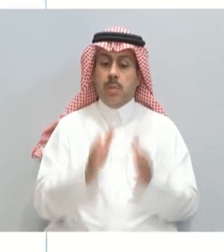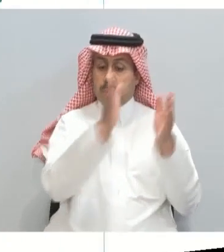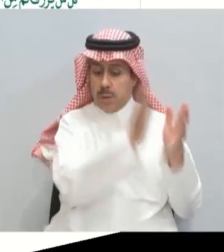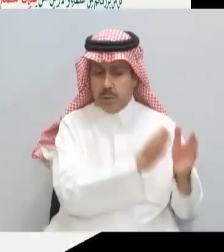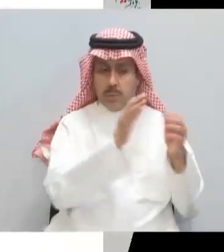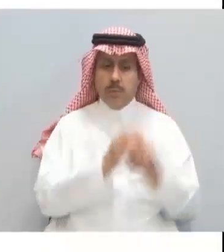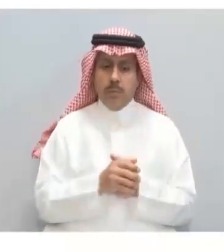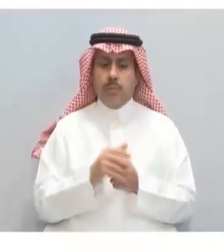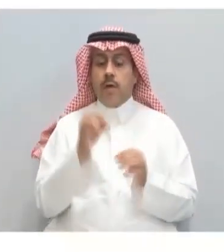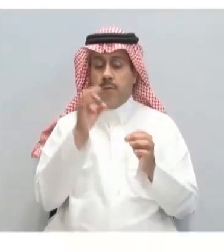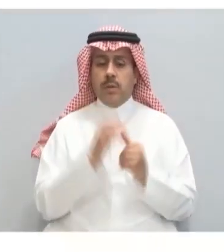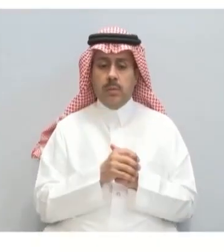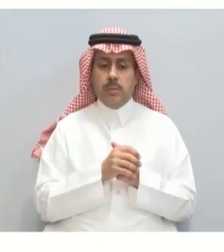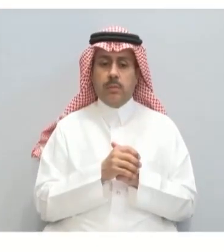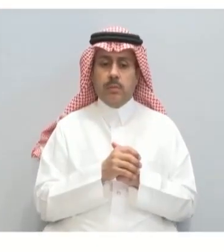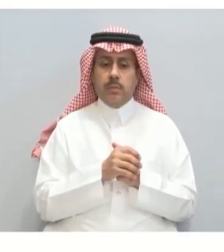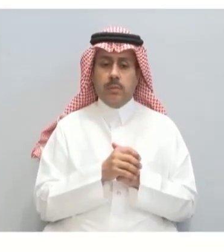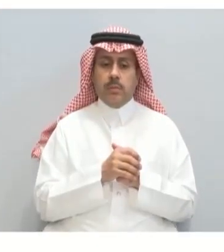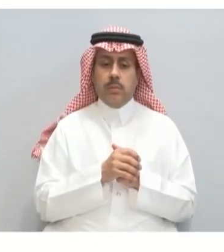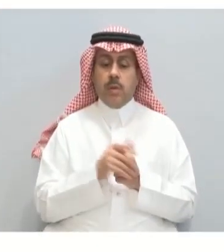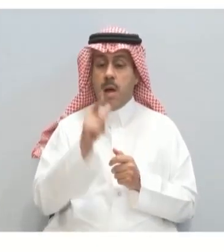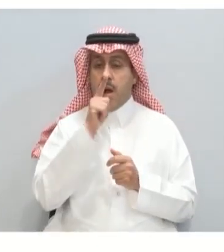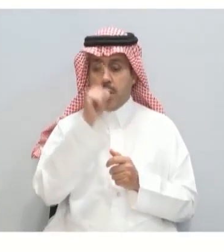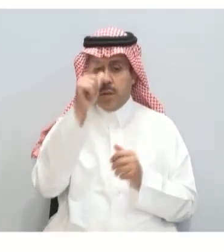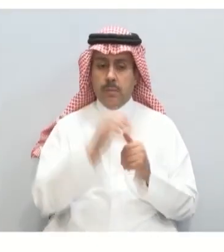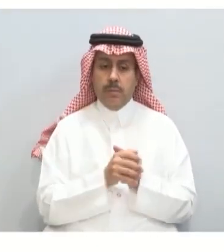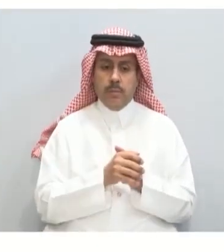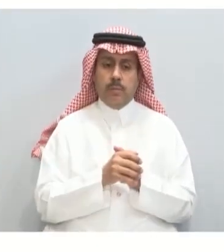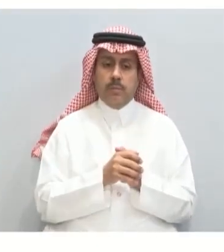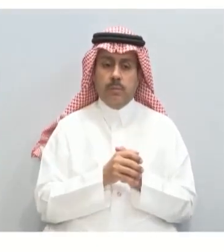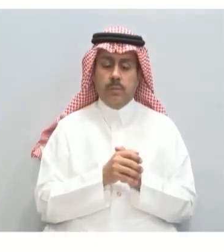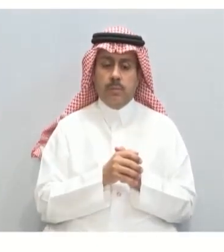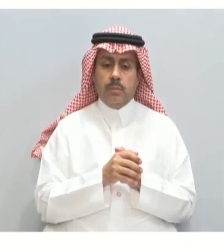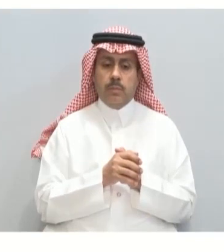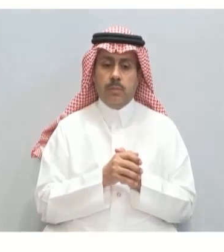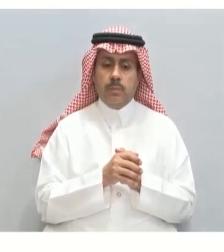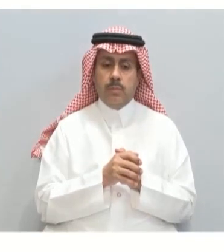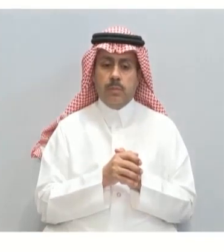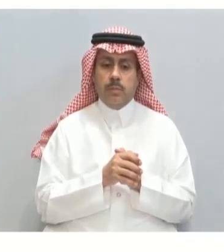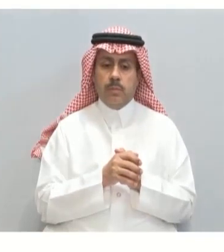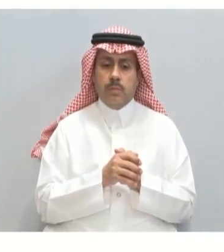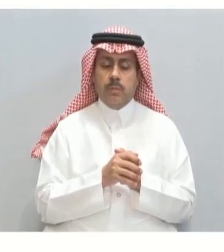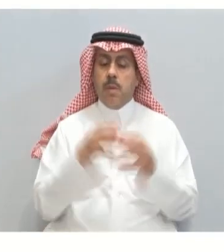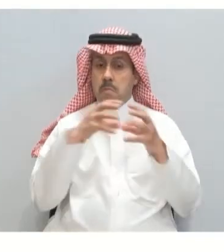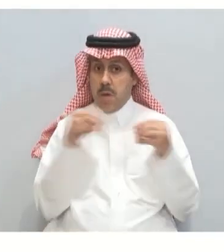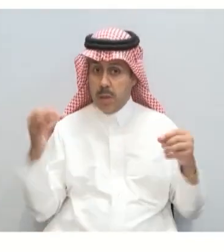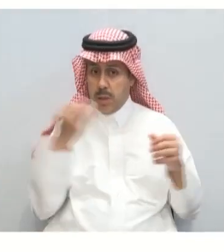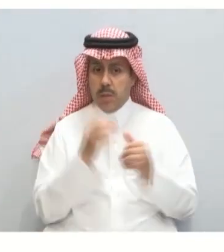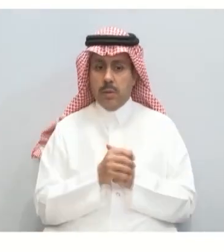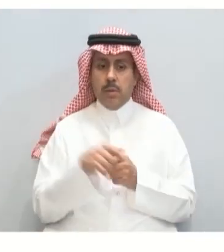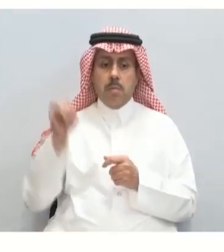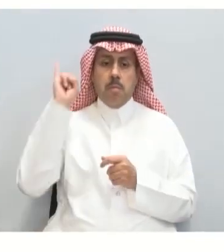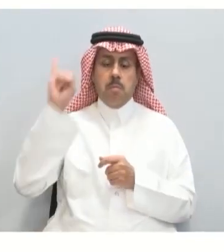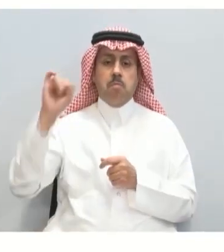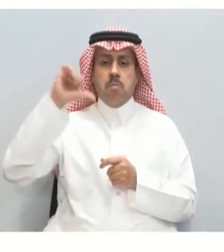الطلاب والطالبات ايضا الى ايات اخر في هذه السوره نقف واياكم على بعض معاني كلماتها